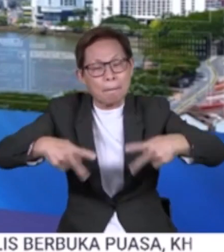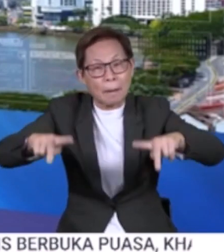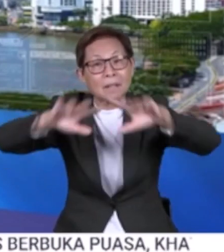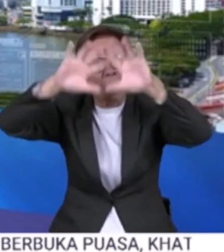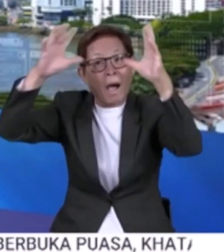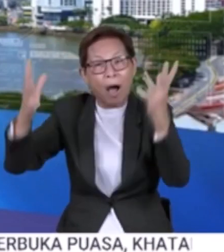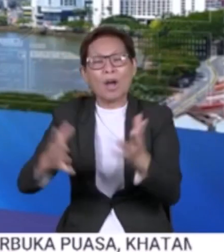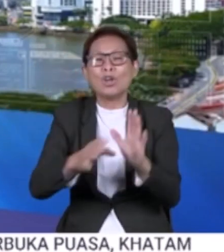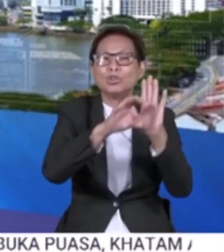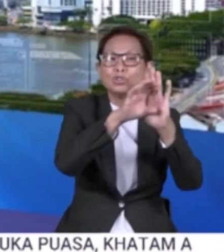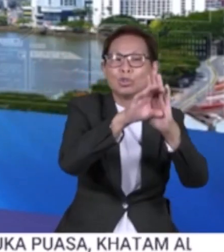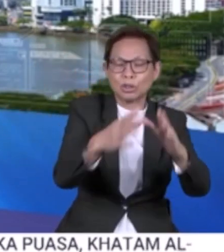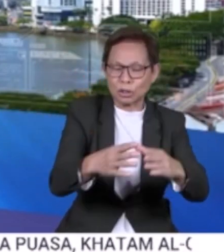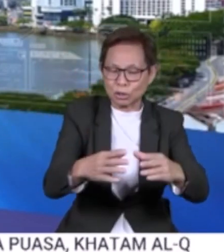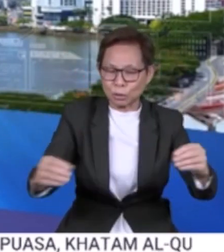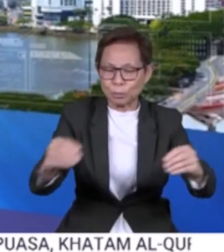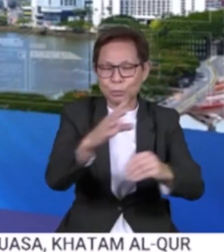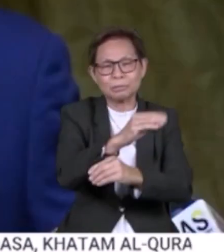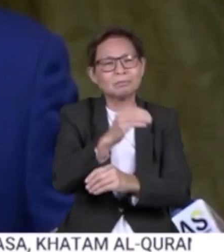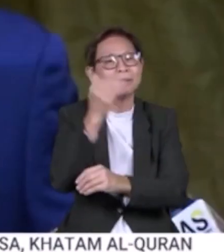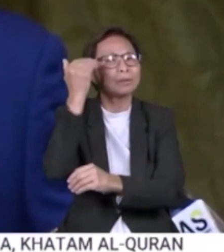jepun dan Korea